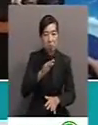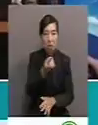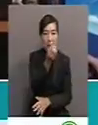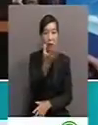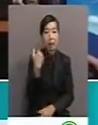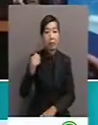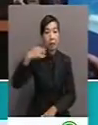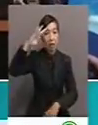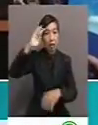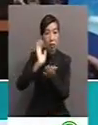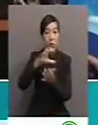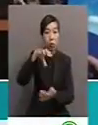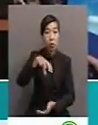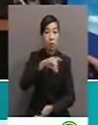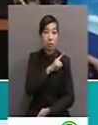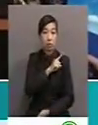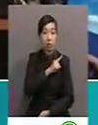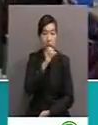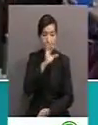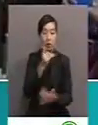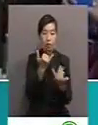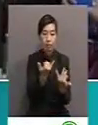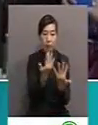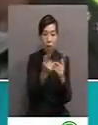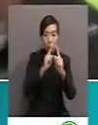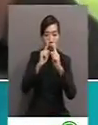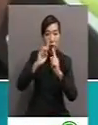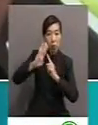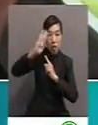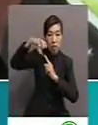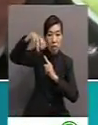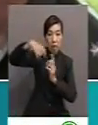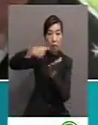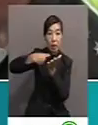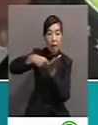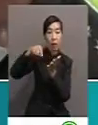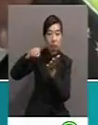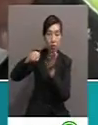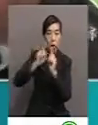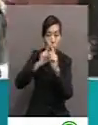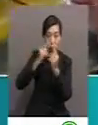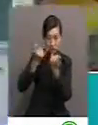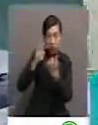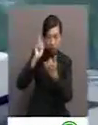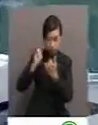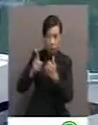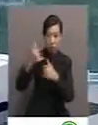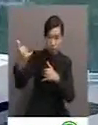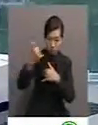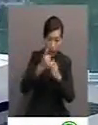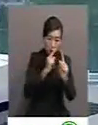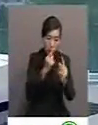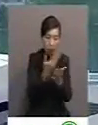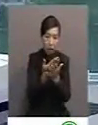ของตำรวจเจ้าของคดีบอกเลยนะคะว่าตอนนี้ก็ประสานงานไปยังบริษัทประกันที่ผู้เสียหายกล่าวถึงให้มาเจรจาพูดคุยเรื่องของ